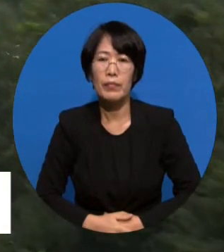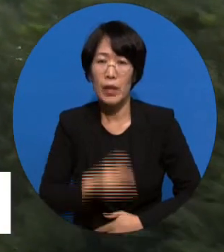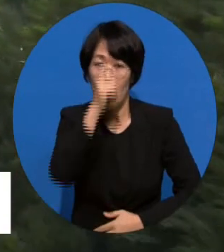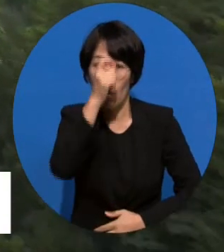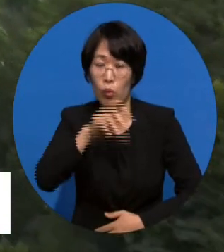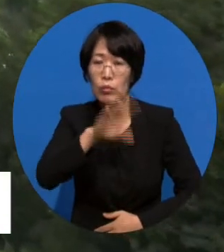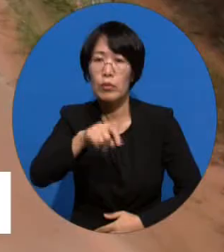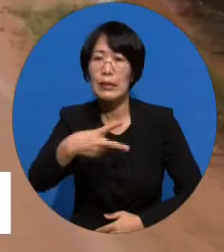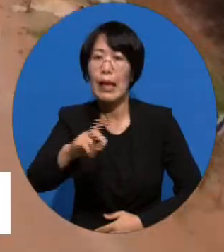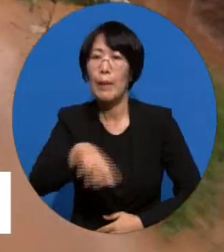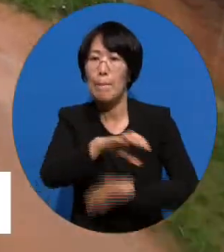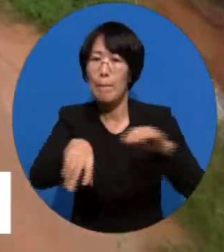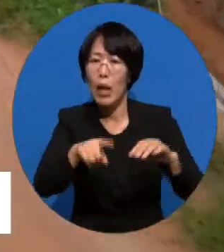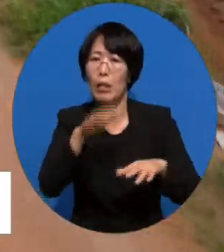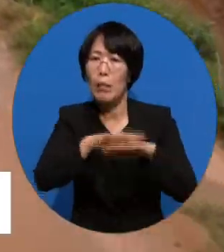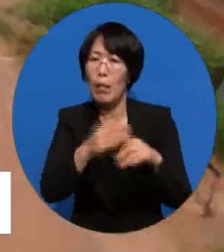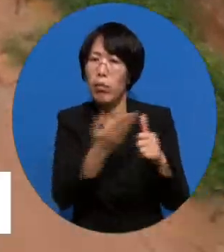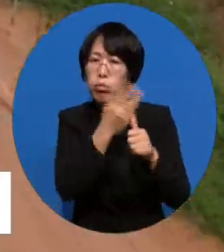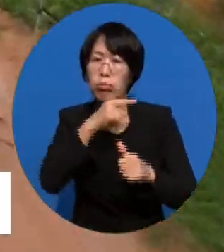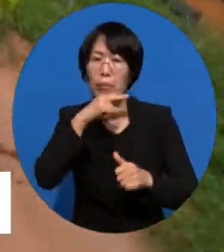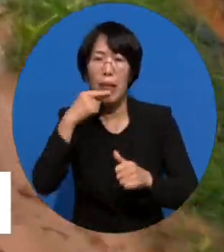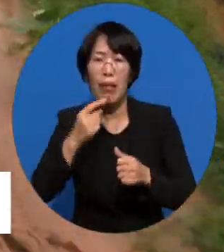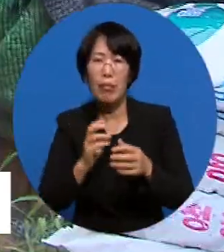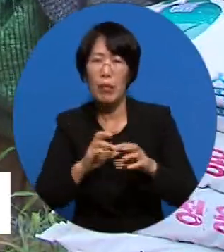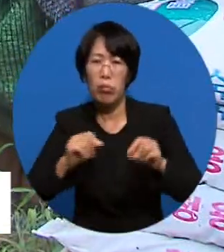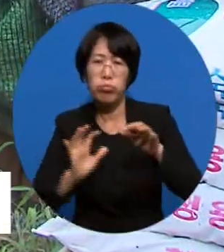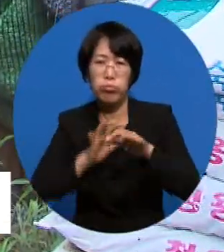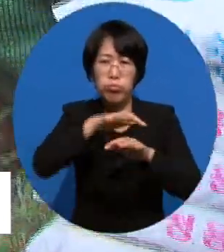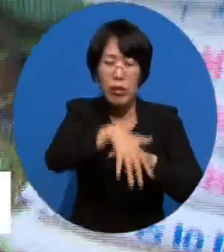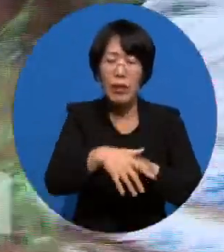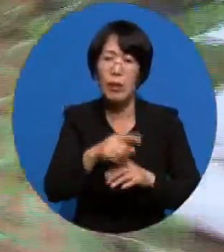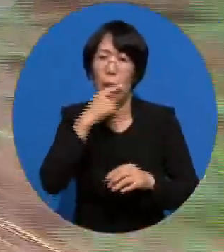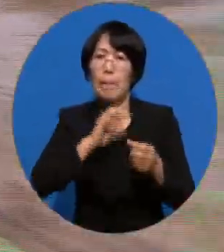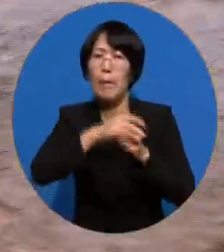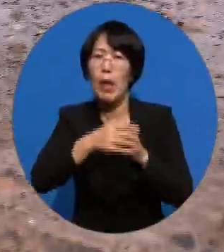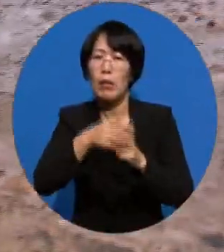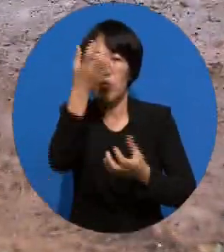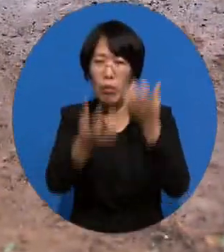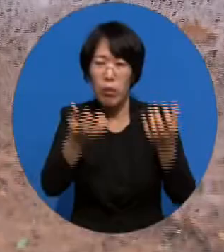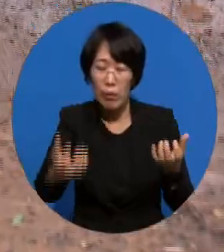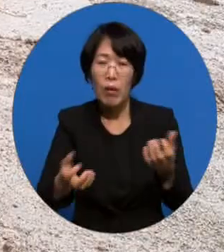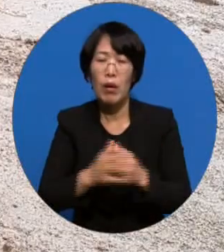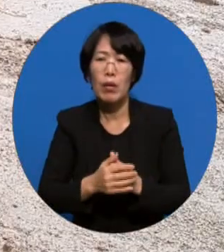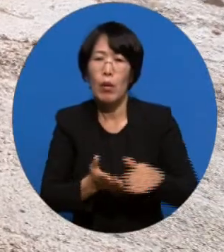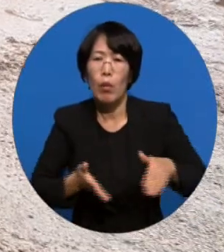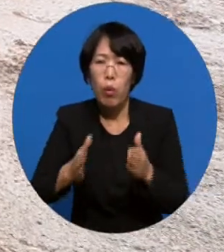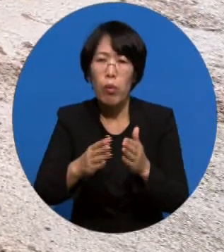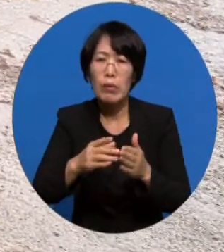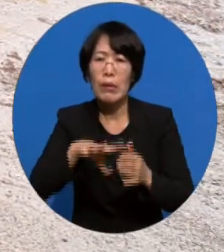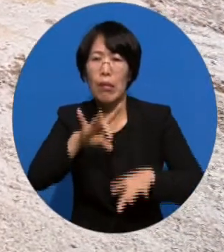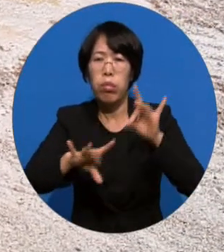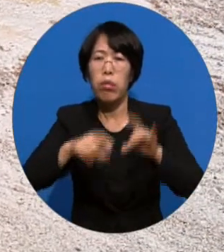고흥군 동강면의 한 마을, 밭작물이 붉은 토사에 파묻혔습니다. 과수는 전부 땅으로 떨어졌고 도로는